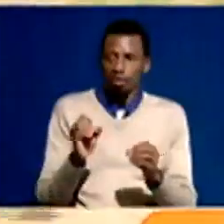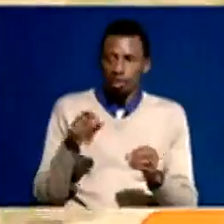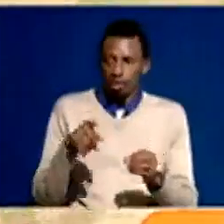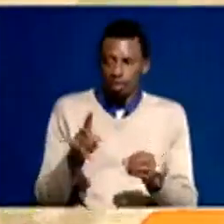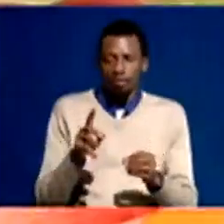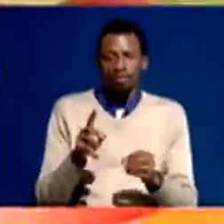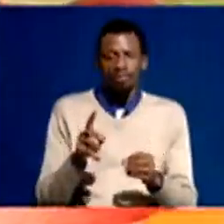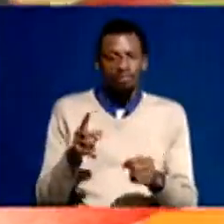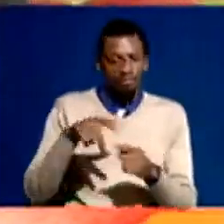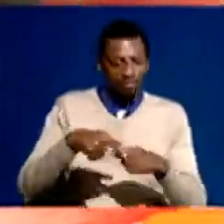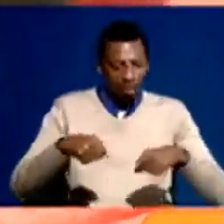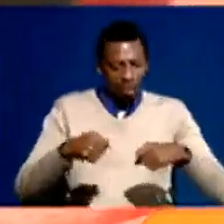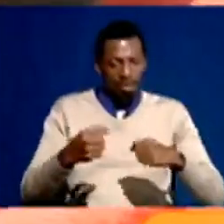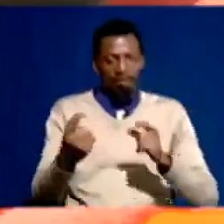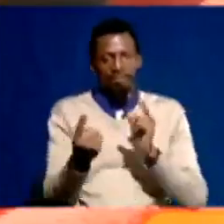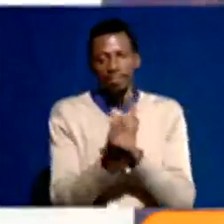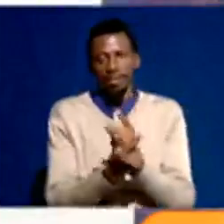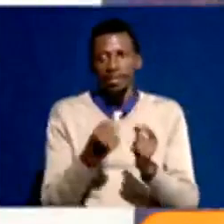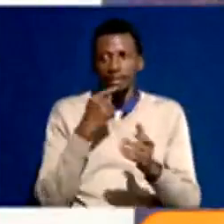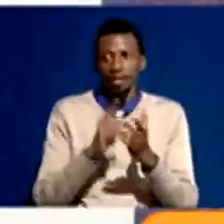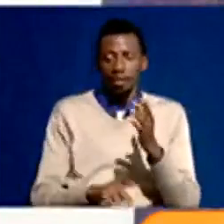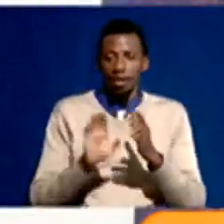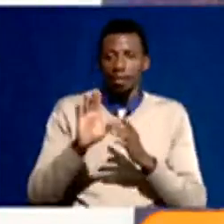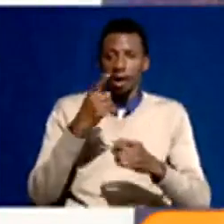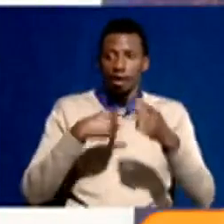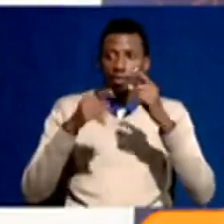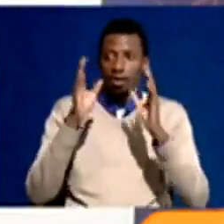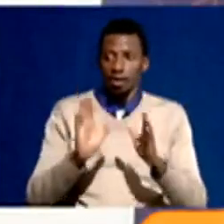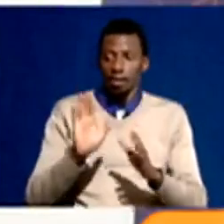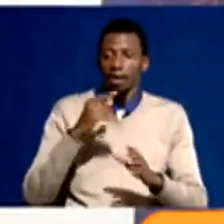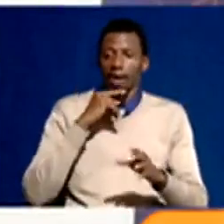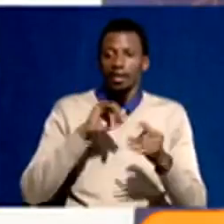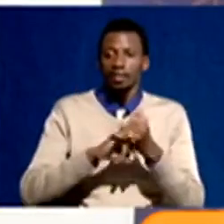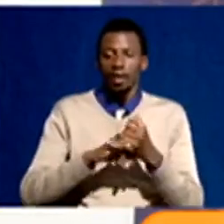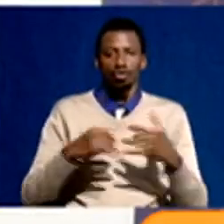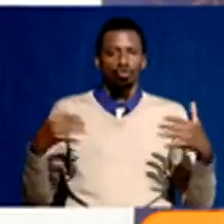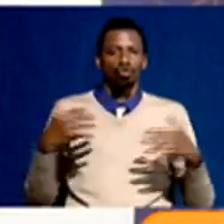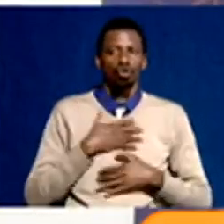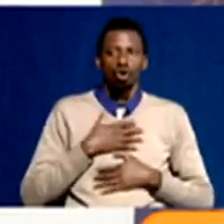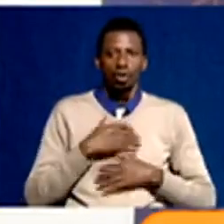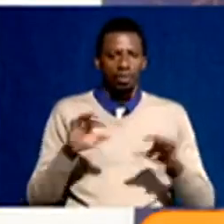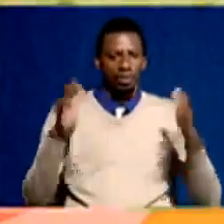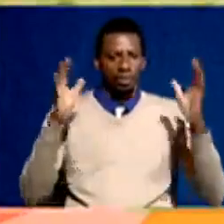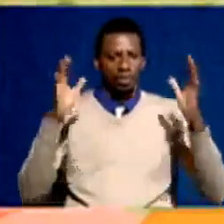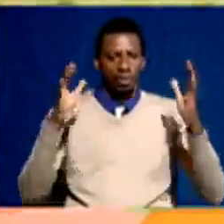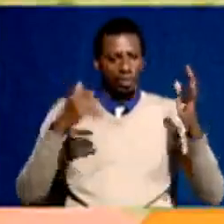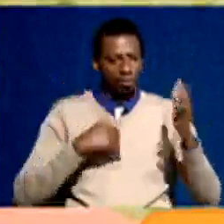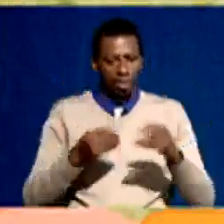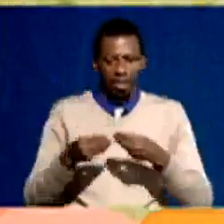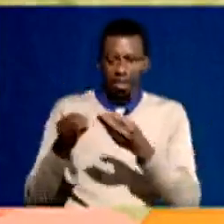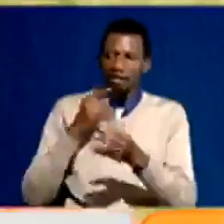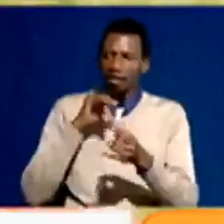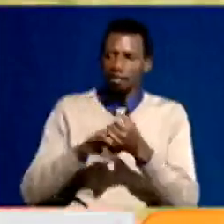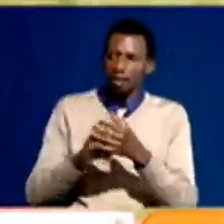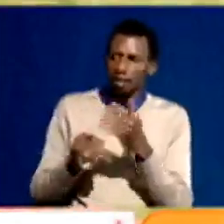tumekwama barabarani. Anasema ushindi wake ulimshtua mumewe. Hiyo congratulations ilingia, mi kumpea simu nikaambia